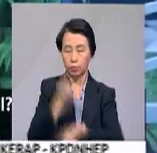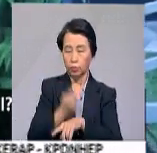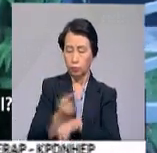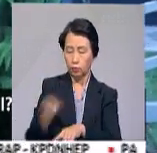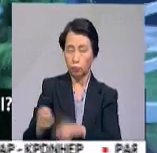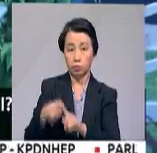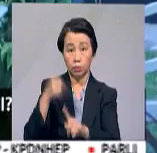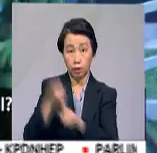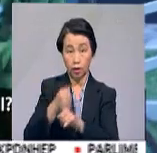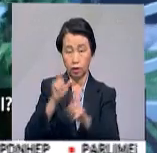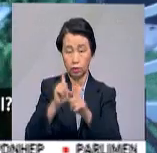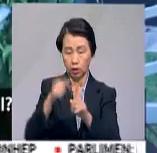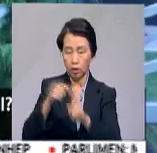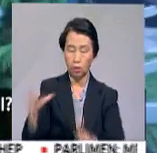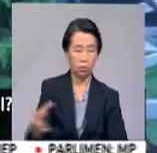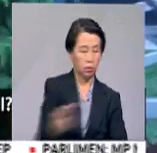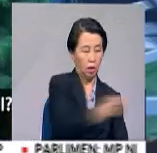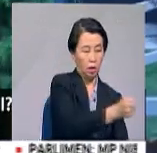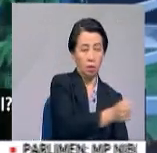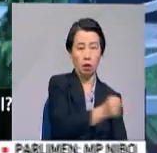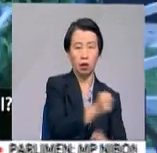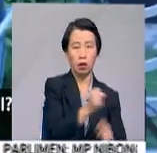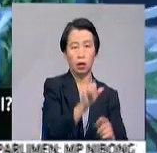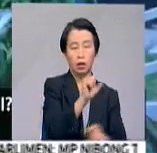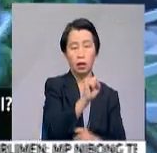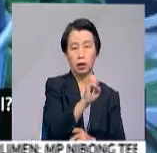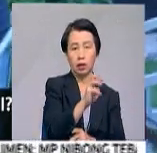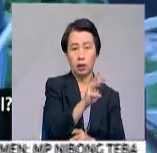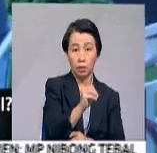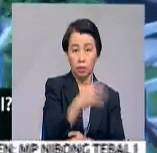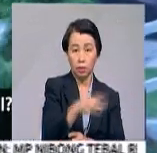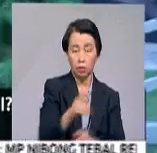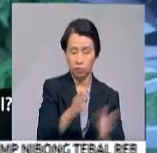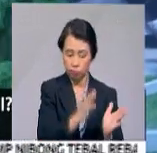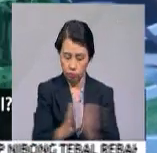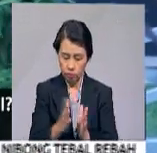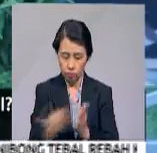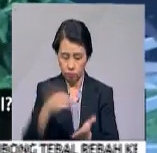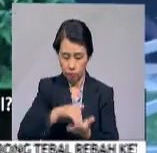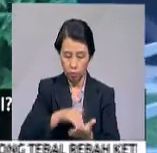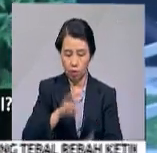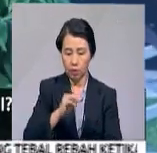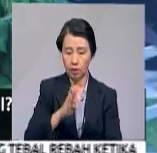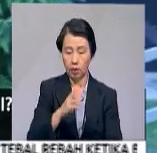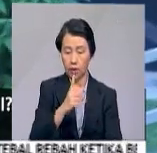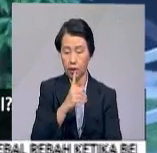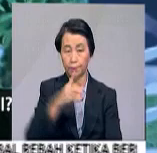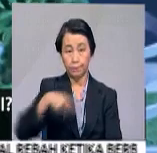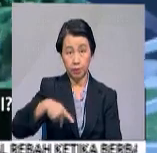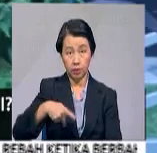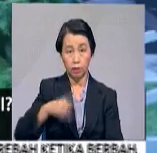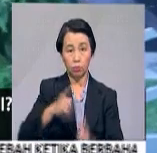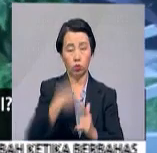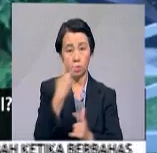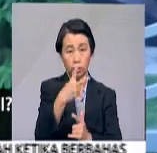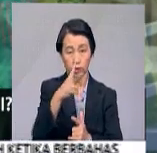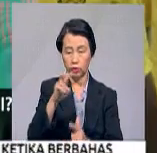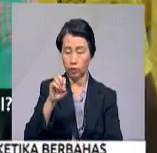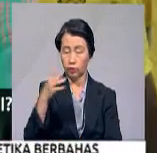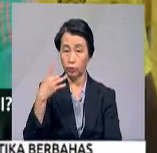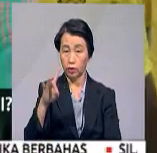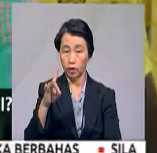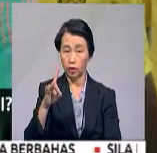sebagai pengarah teknikal diambil alih Saad Ikalilin selepas penstrukturan semula NFDP dibuat pada Disember